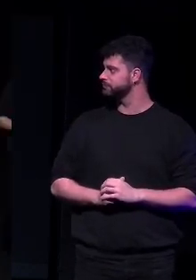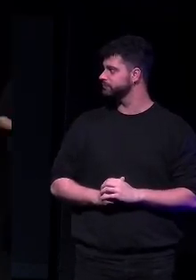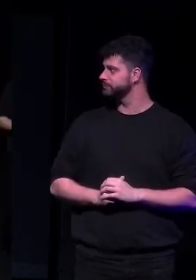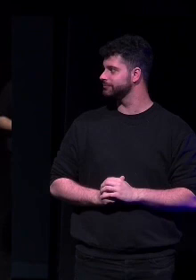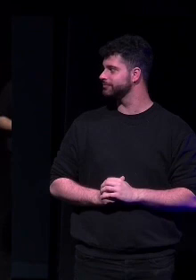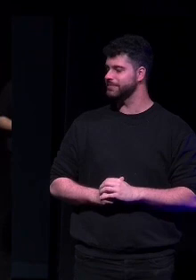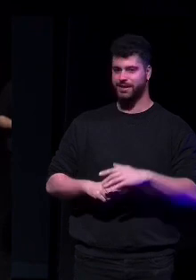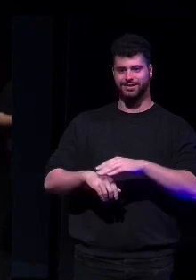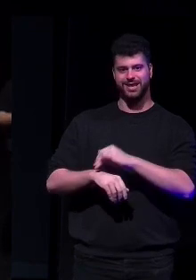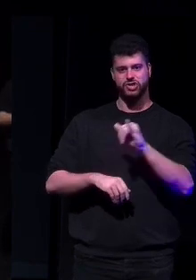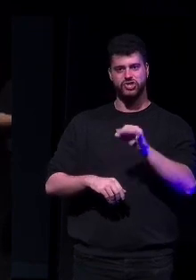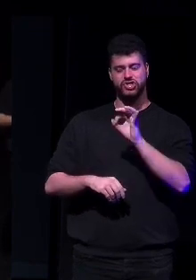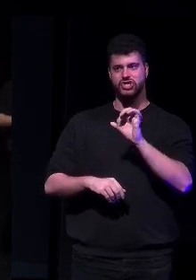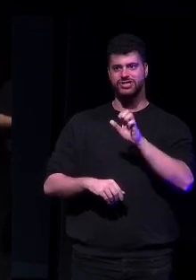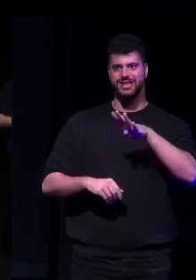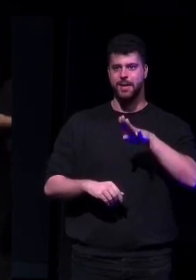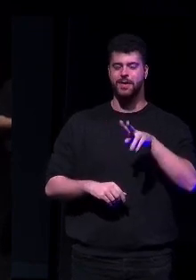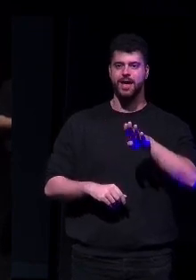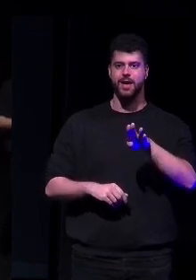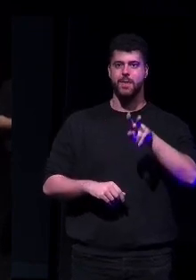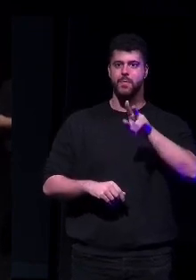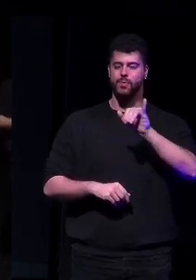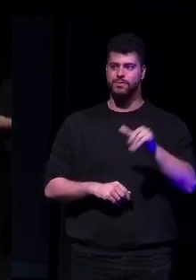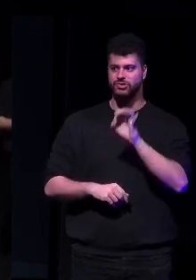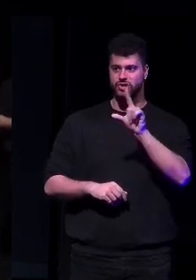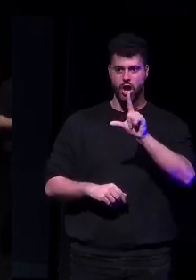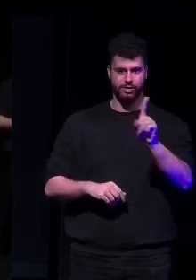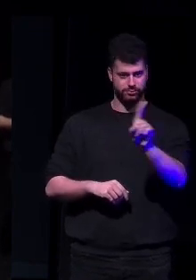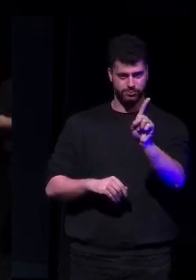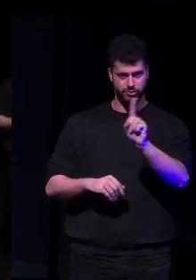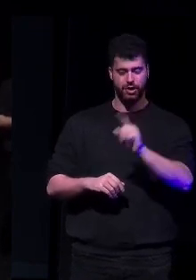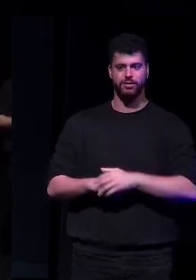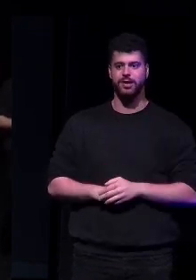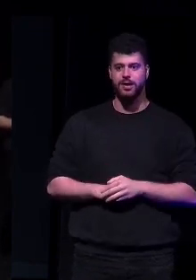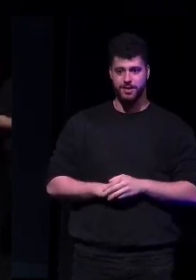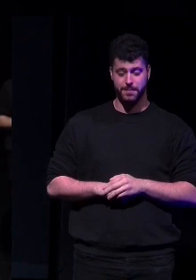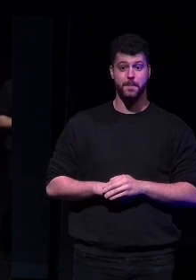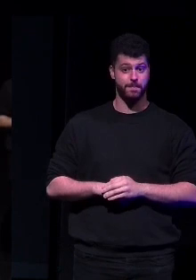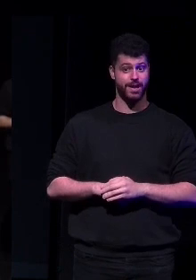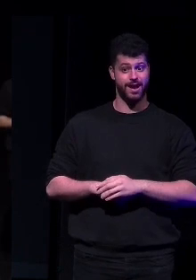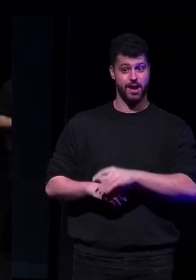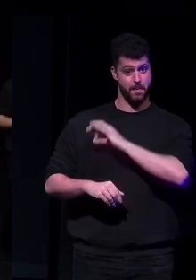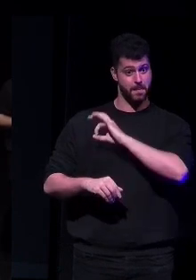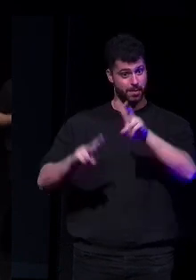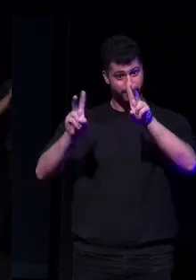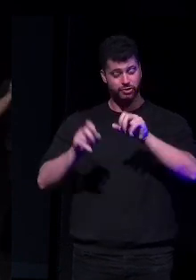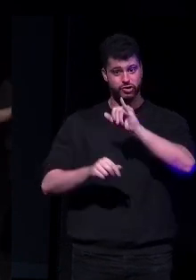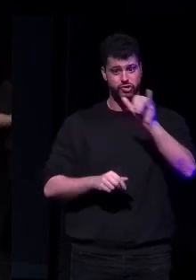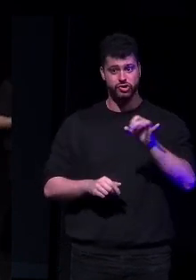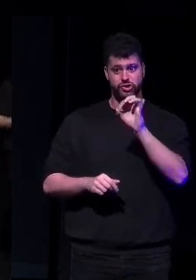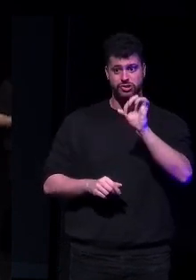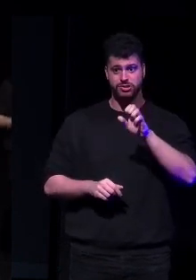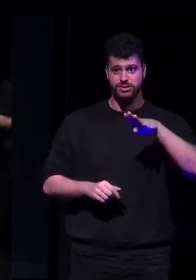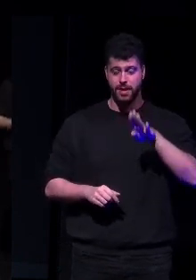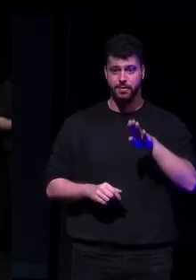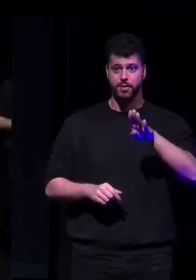No, tampoc ho he dit bé. Aquest premi se m'ha entrevessat. Torno a dir. El premi es diu Josep Pujol Iouli i reconeix l'empresa